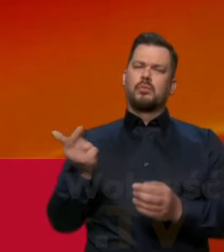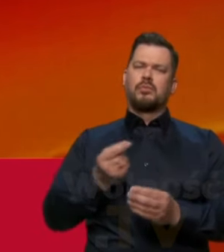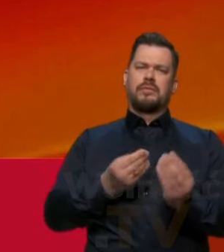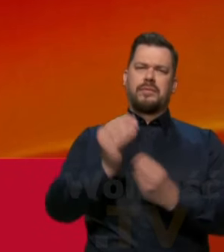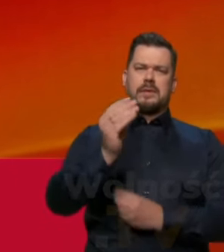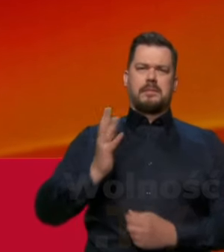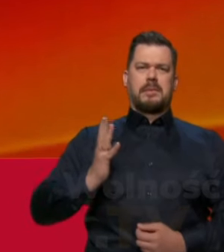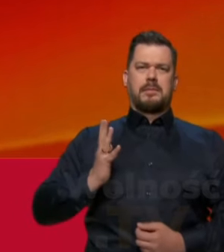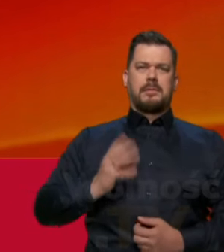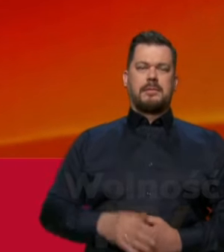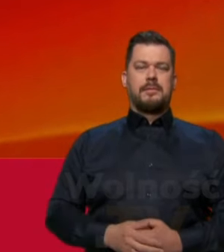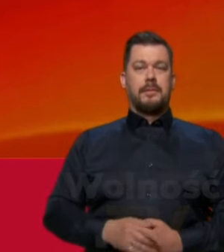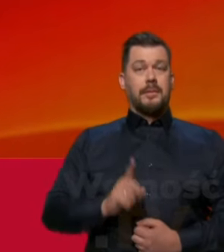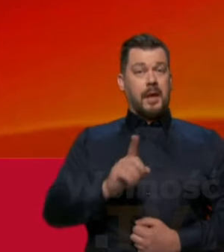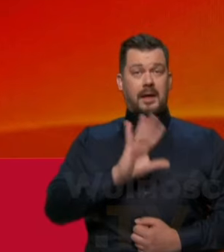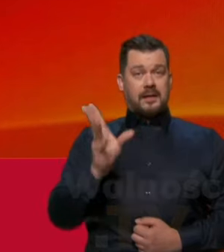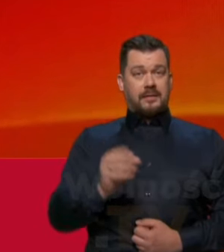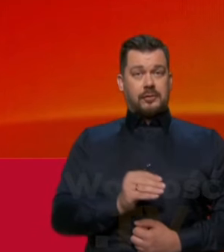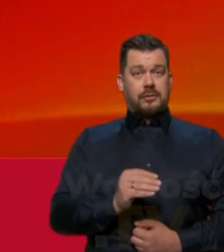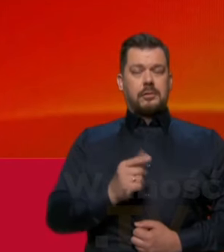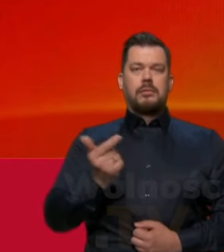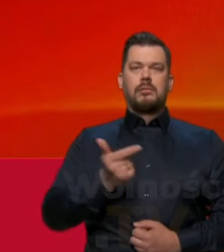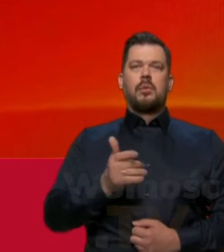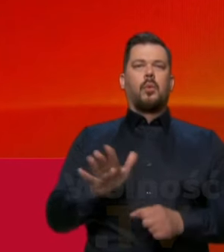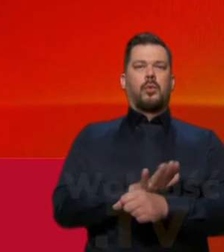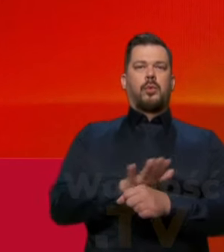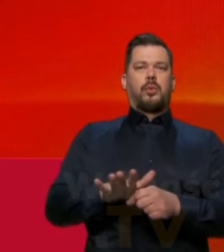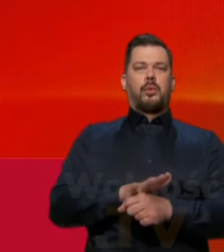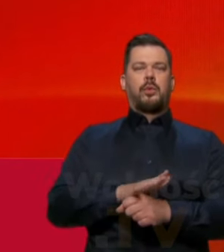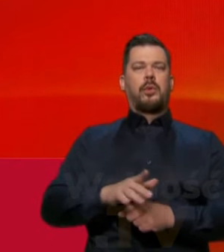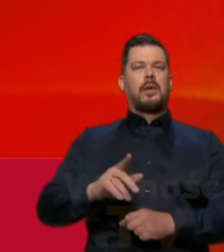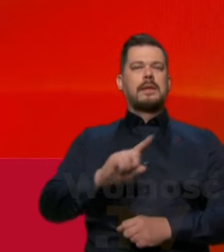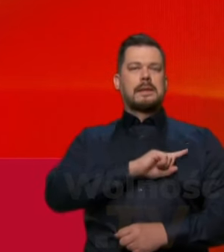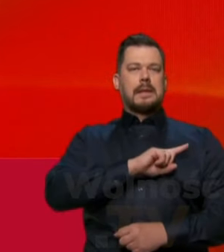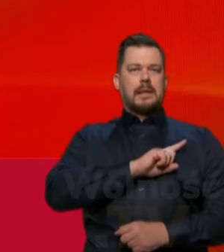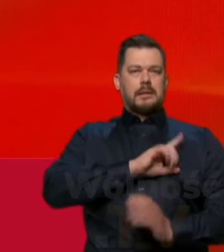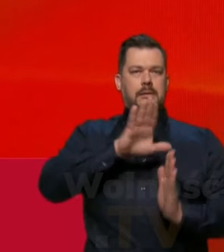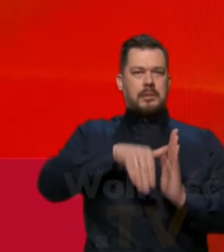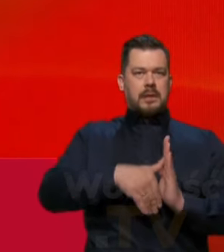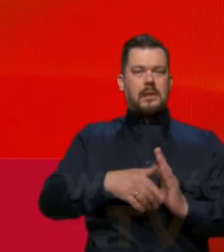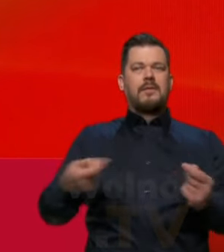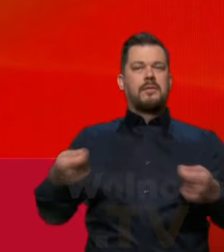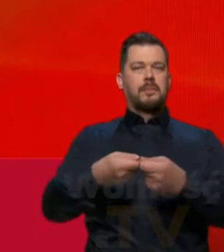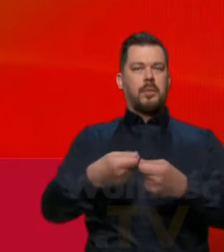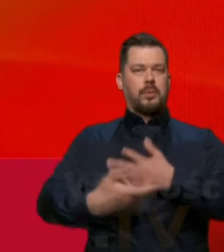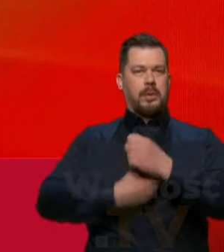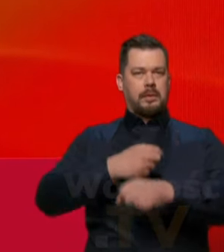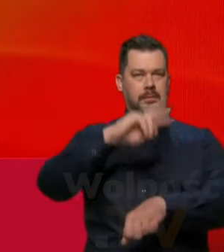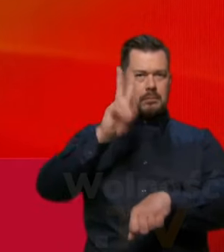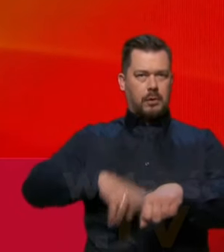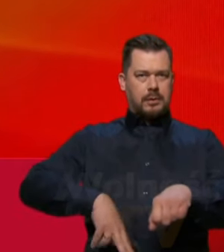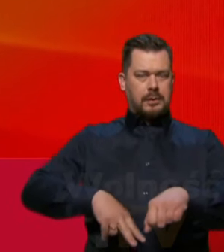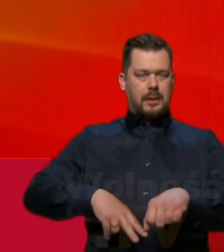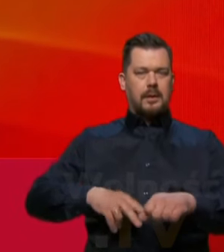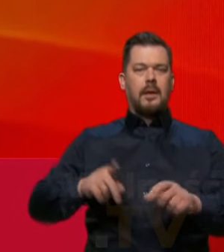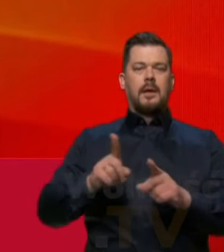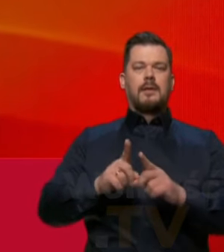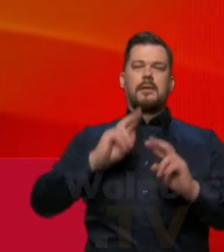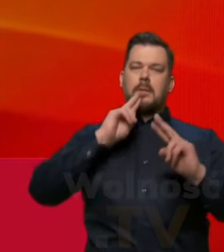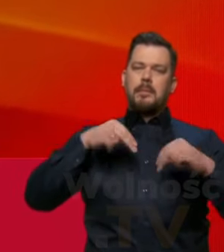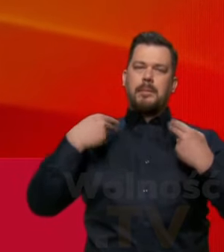bezpieczeństwo. Ale to nie wszystko. Potrzebujemy uzupełnienia wakatów w Straży Miejskiej, lepszej współpracy z policją i doprowadzenia do